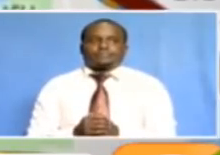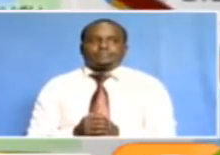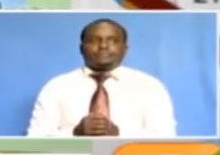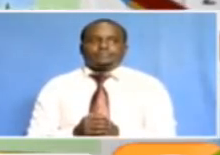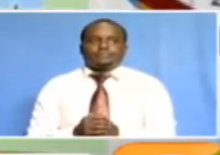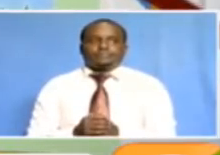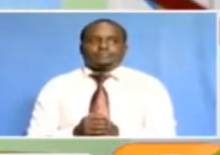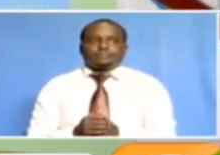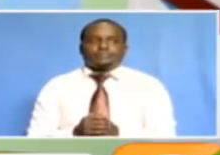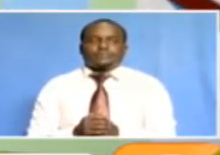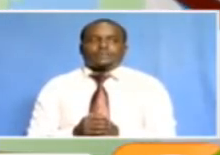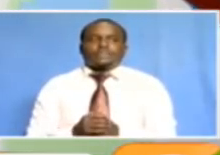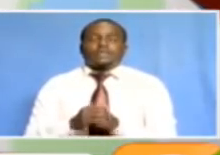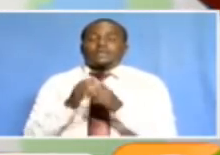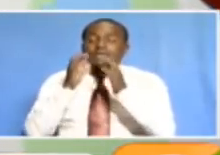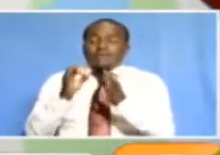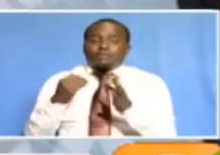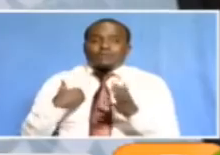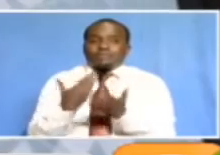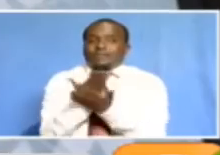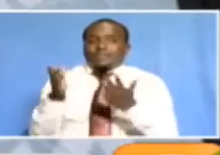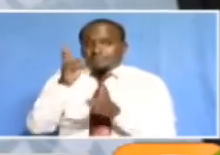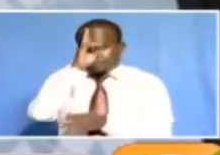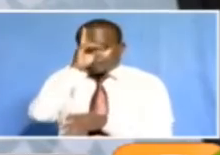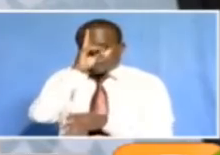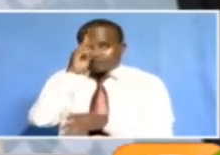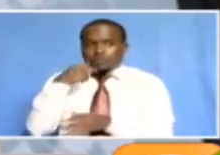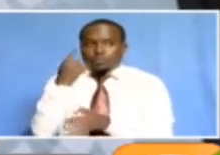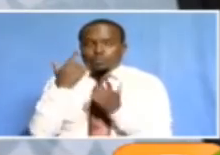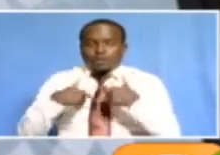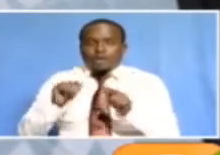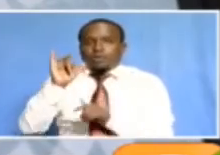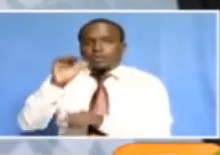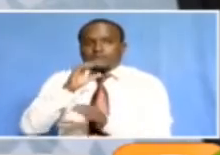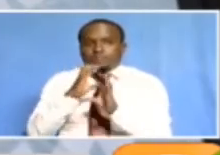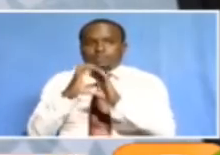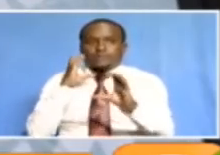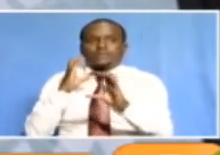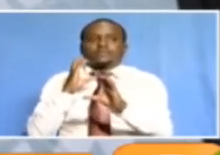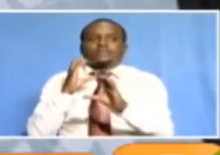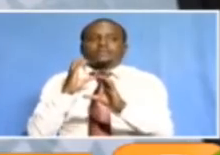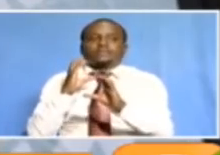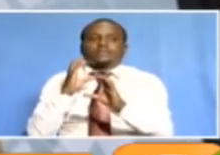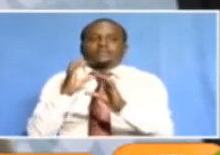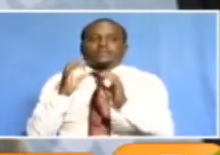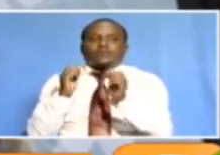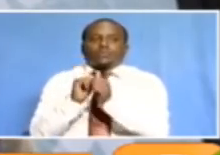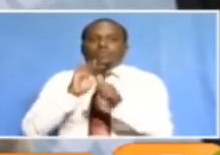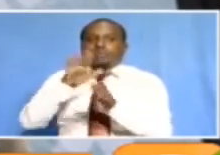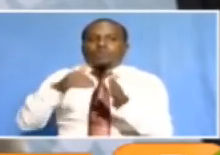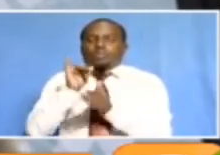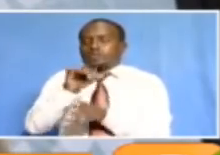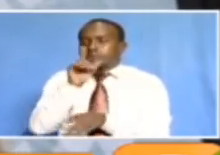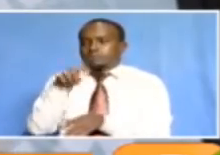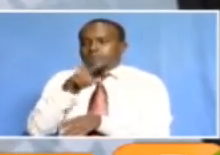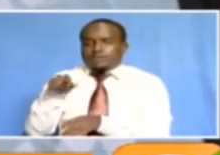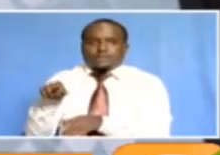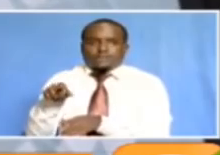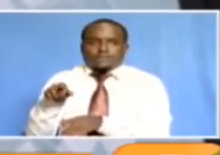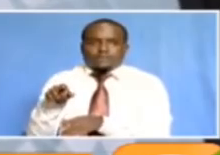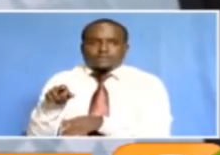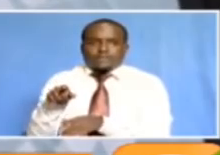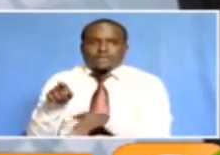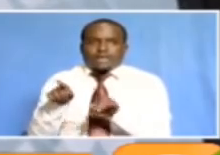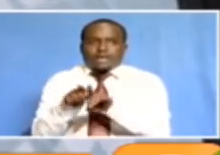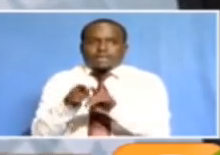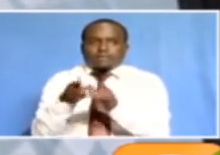task if there was any officer who allowed that bus with all those mistakes as we now